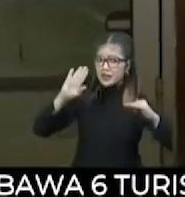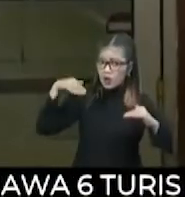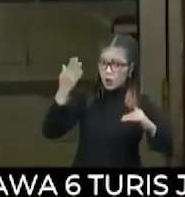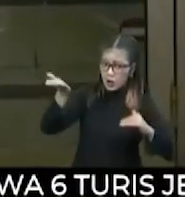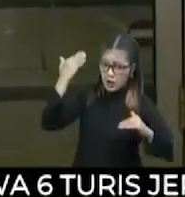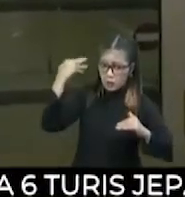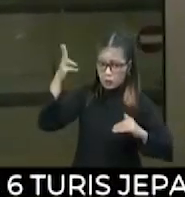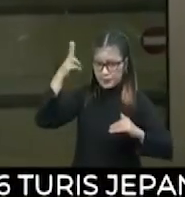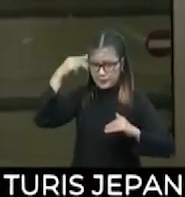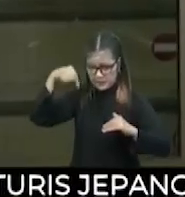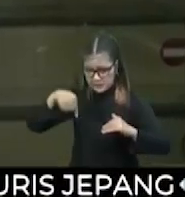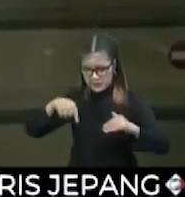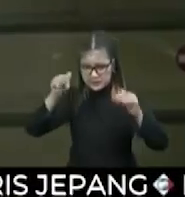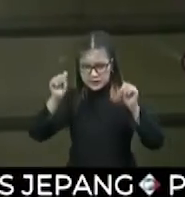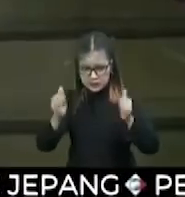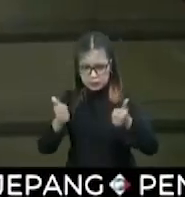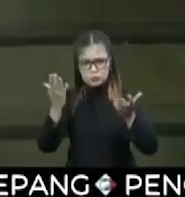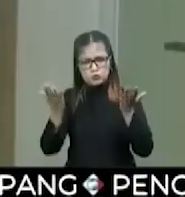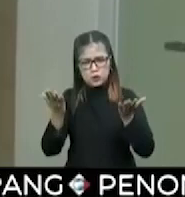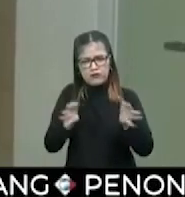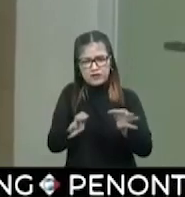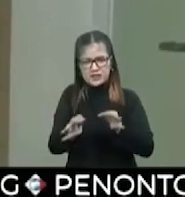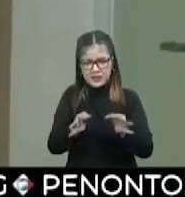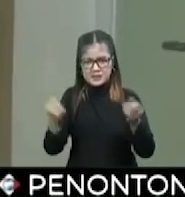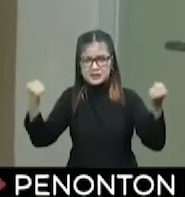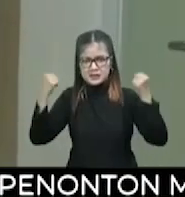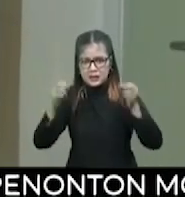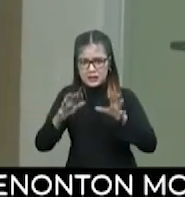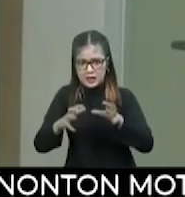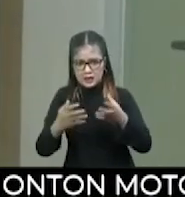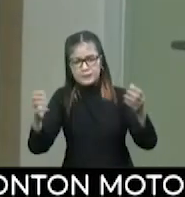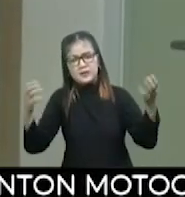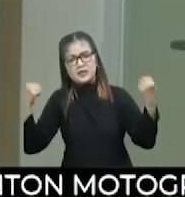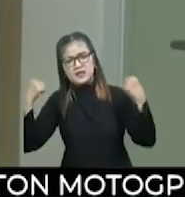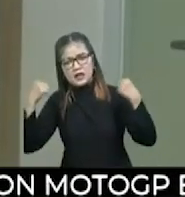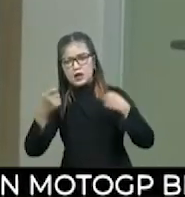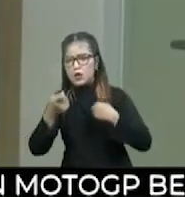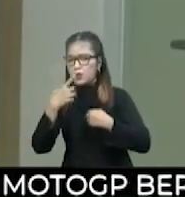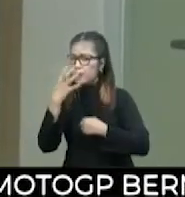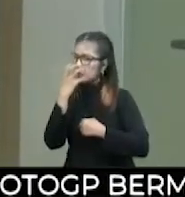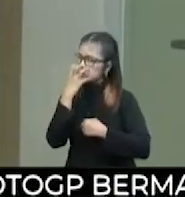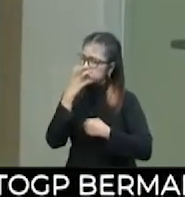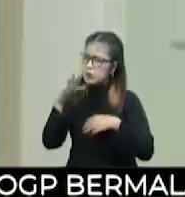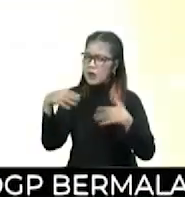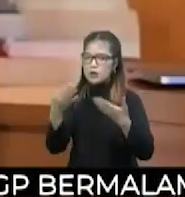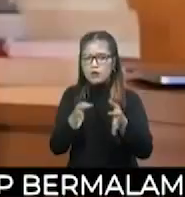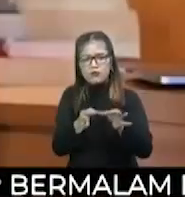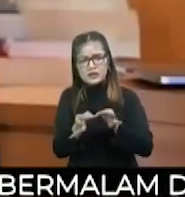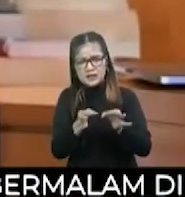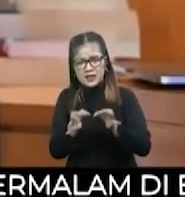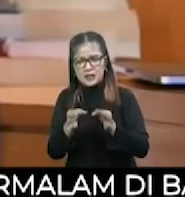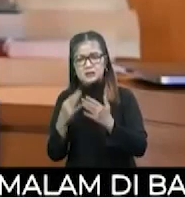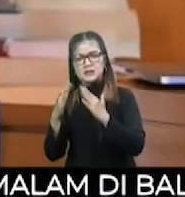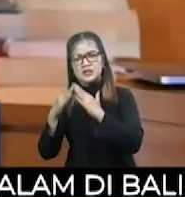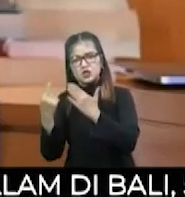dalam menyediakan fasilitas kesehatan rumah sakit, tenaga kesehatan, obat-obatan, dan oksigen, serta fasilitas isolasi.